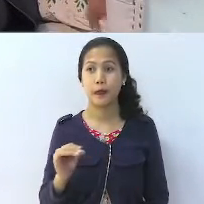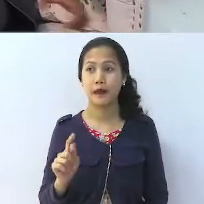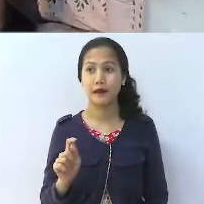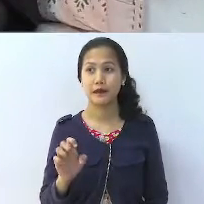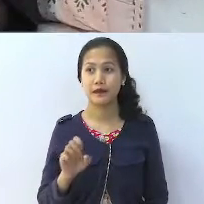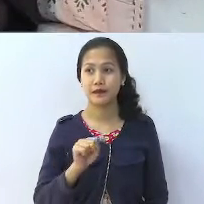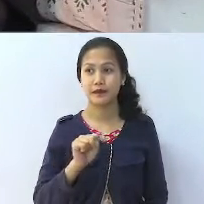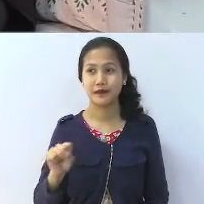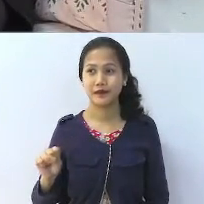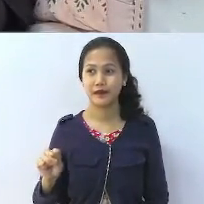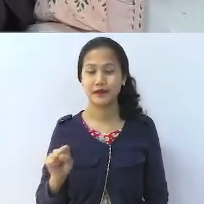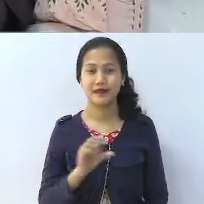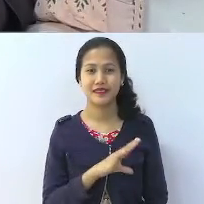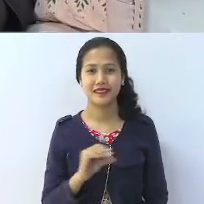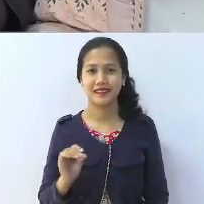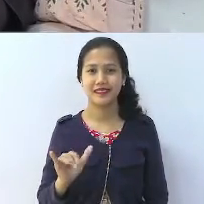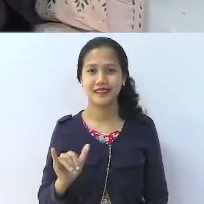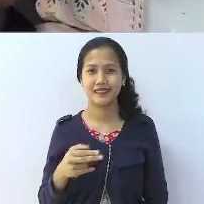lang.